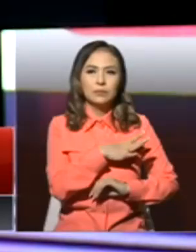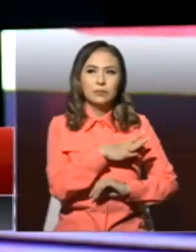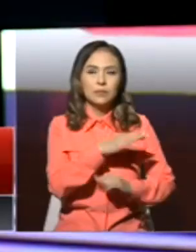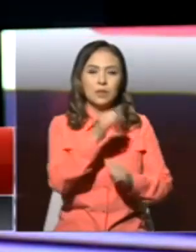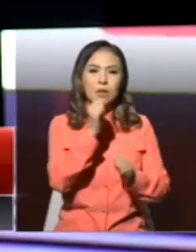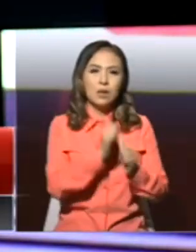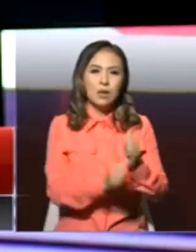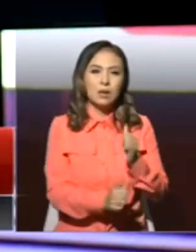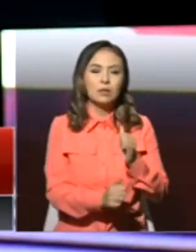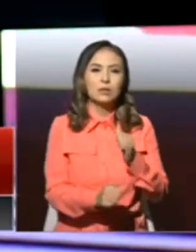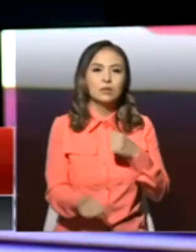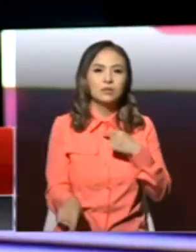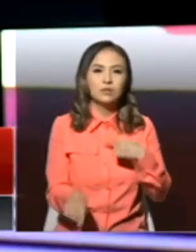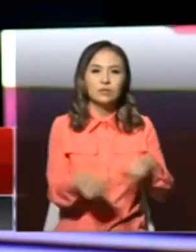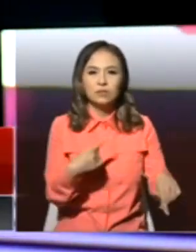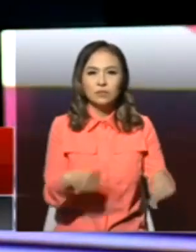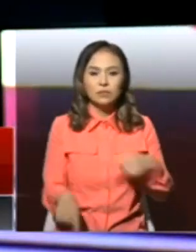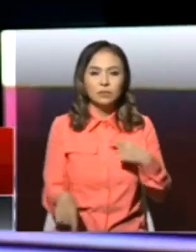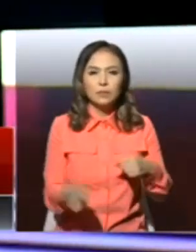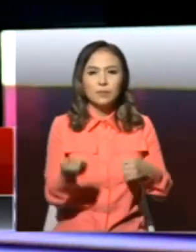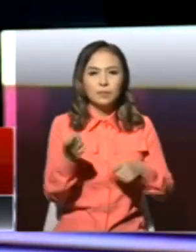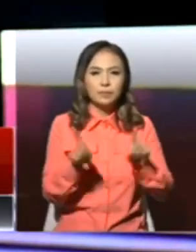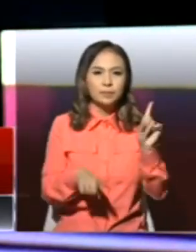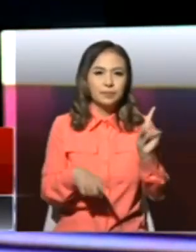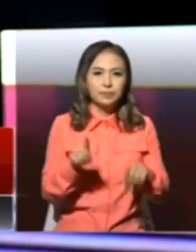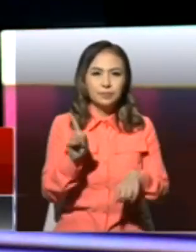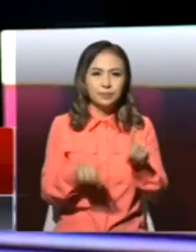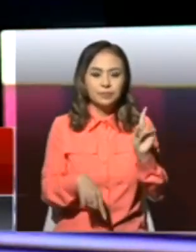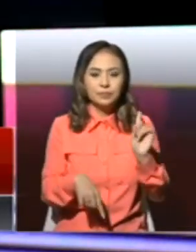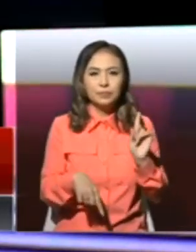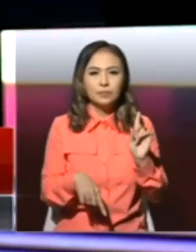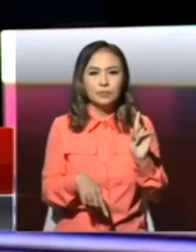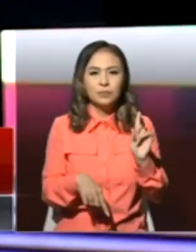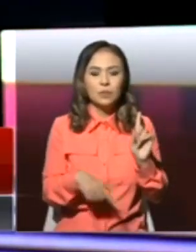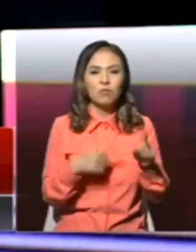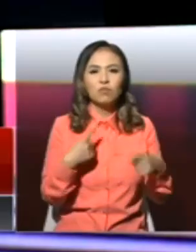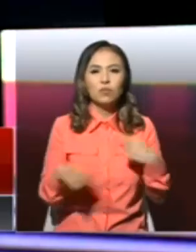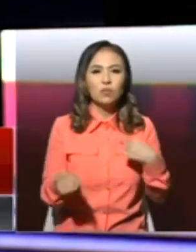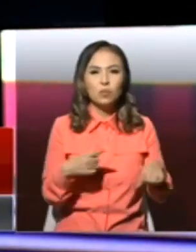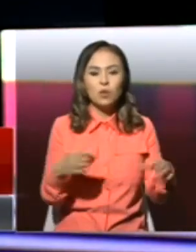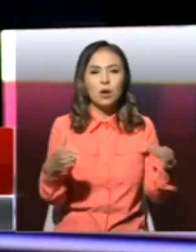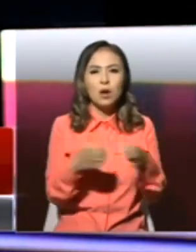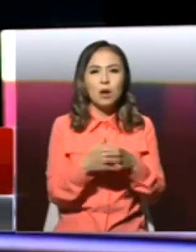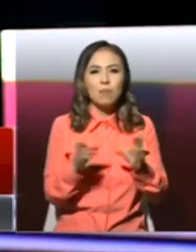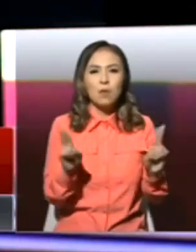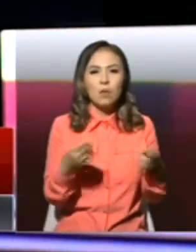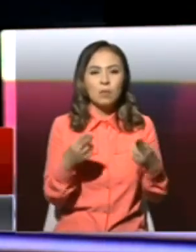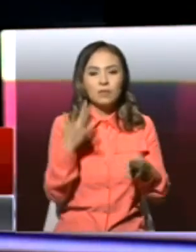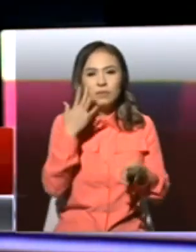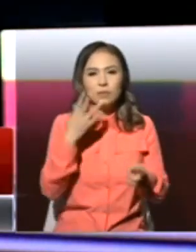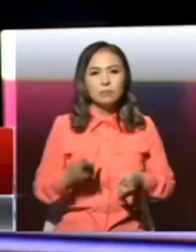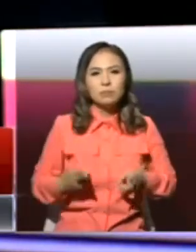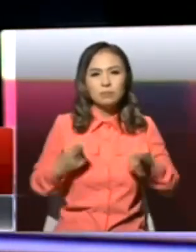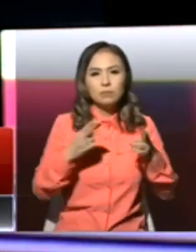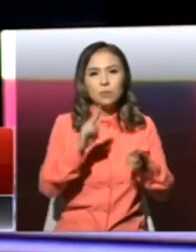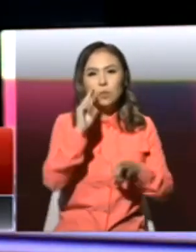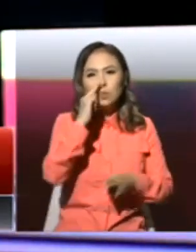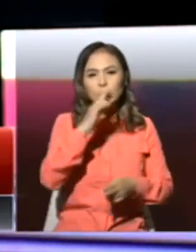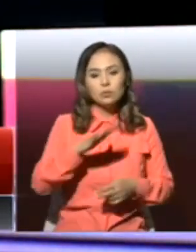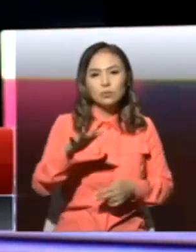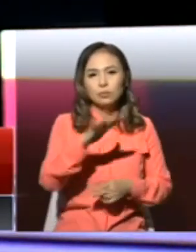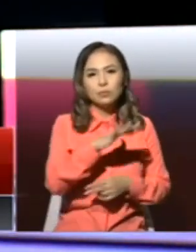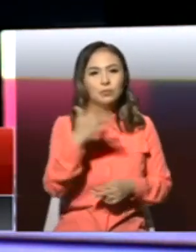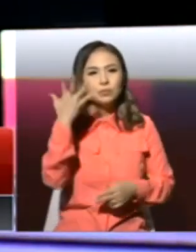Әр қазір футбол, мен мысалы өзім андасында Ордабасы футбол клубының матчтарына барып тұрам. Шымкент қаласында болған кезде.